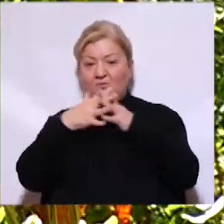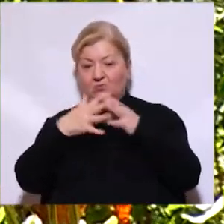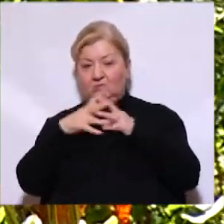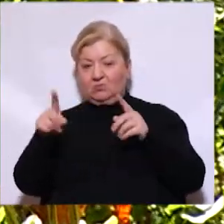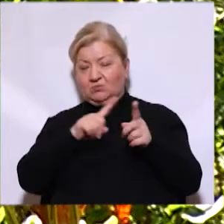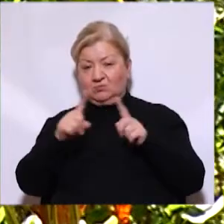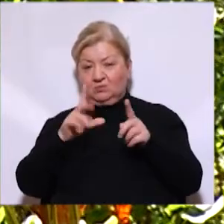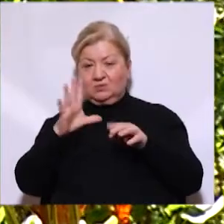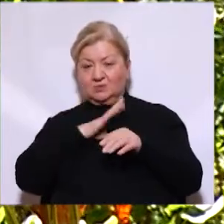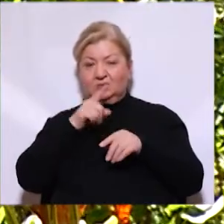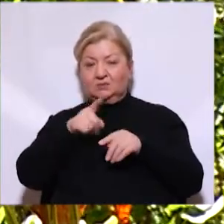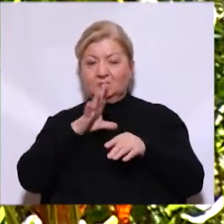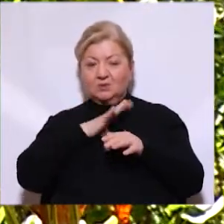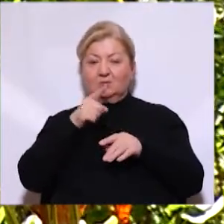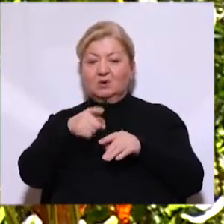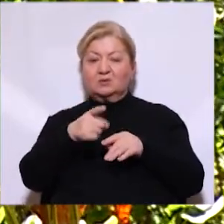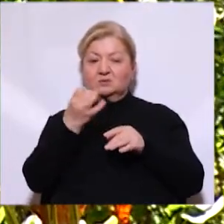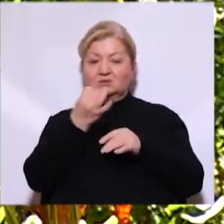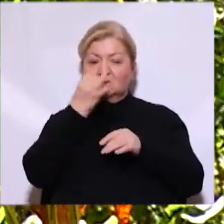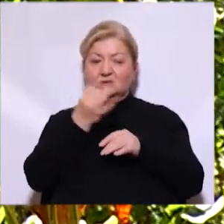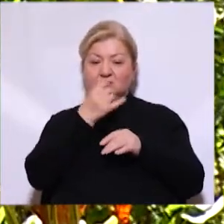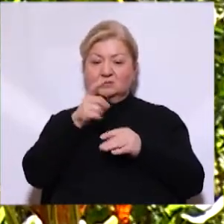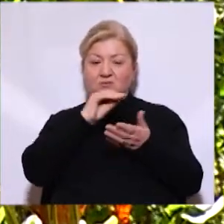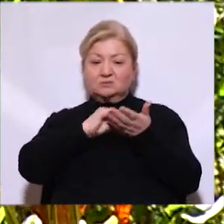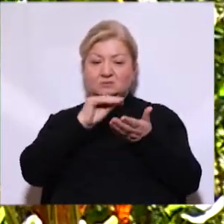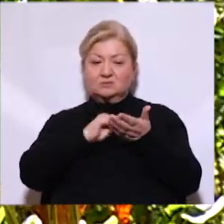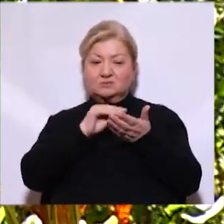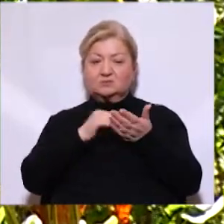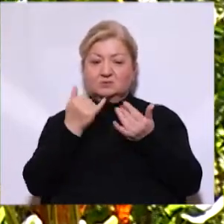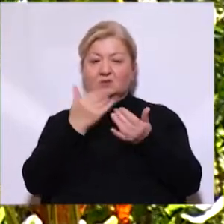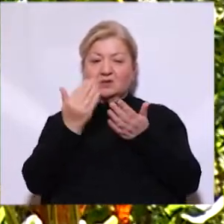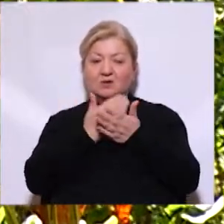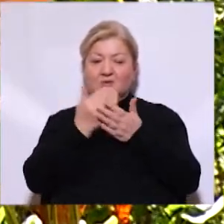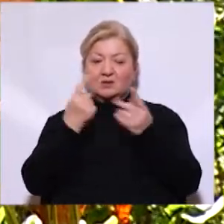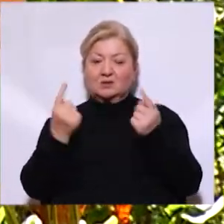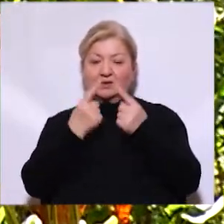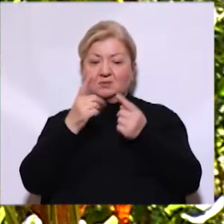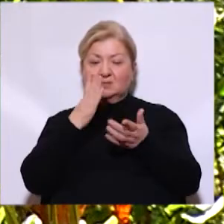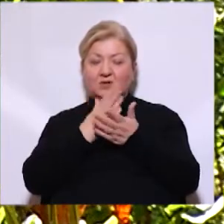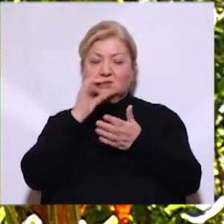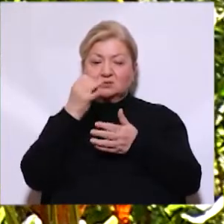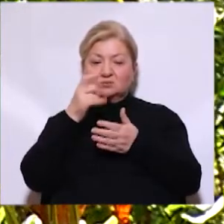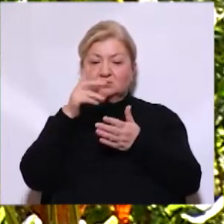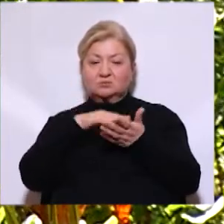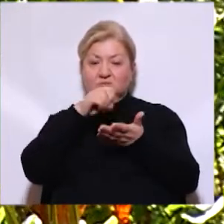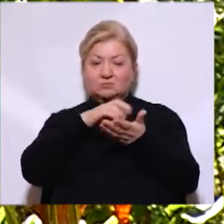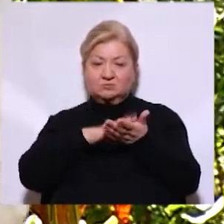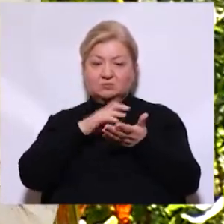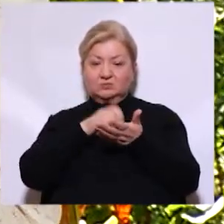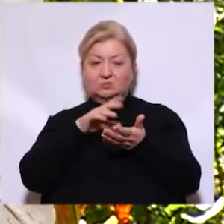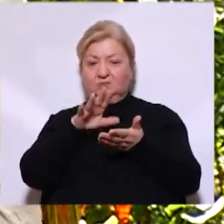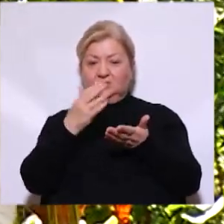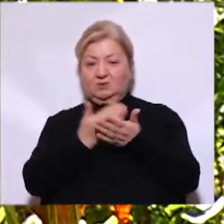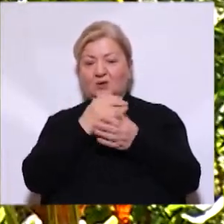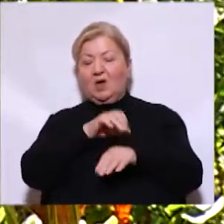ეს ბრძოლა, თუმცა ამ წიგნში საკმაოდ საინტერესო არის თანამედროვე ამსტერდამის ისტორიებიც გადმოცემული და